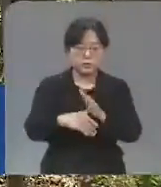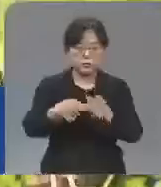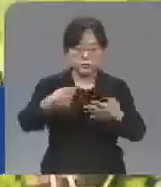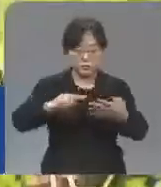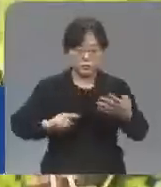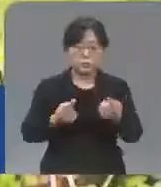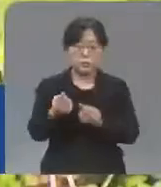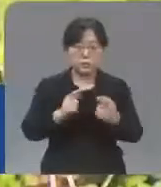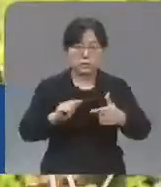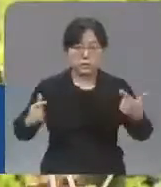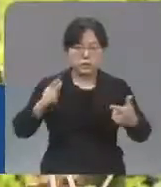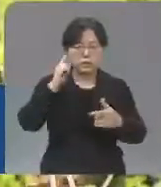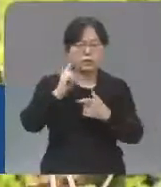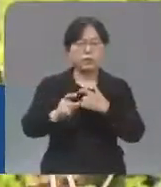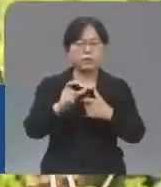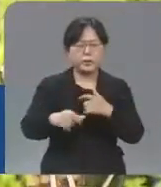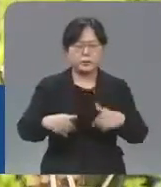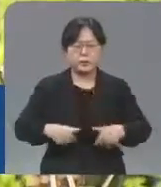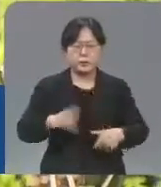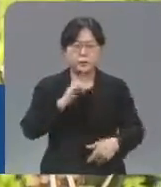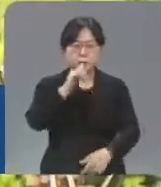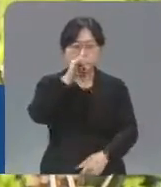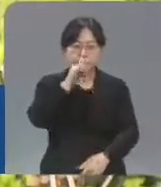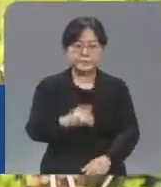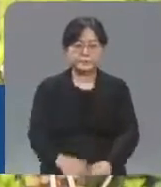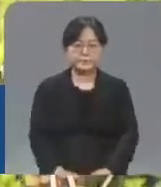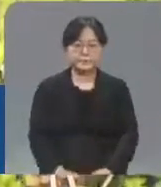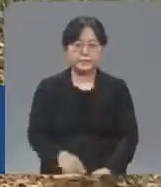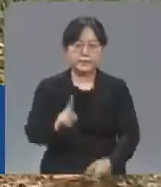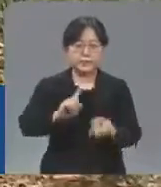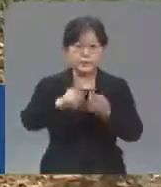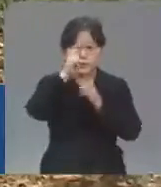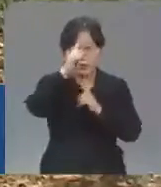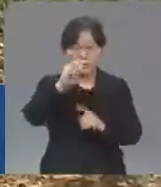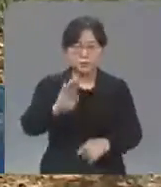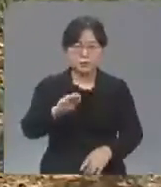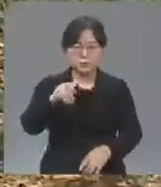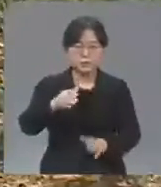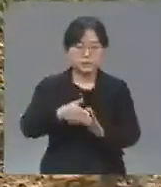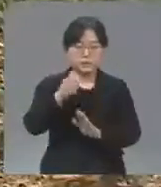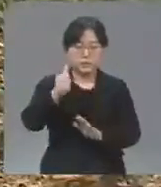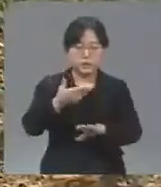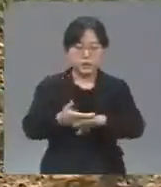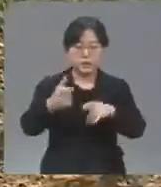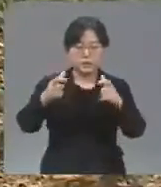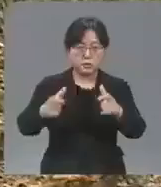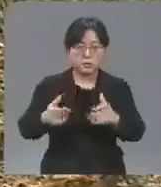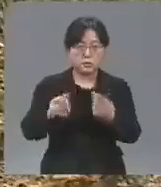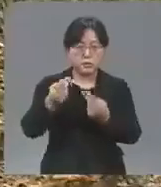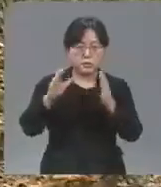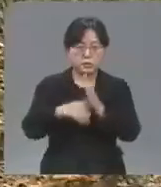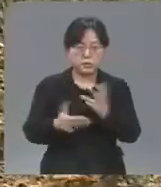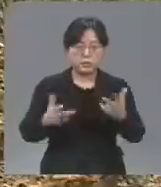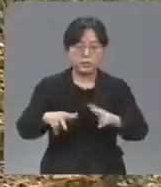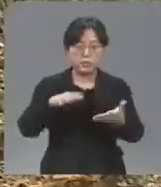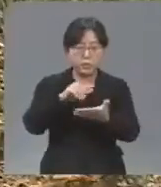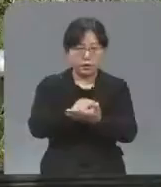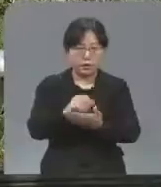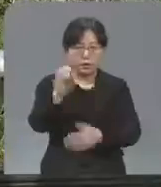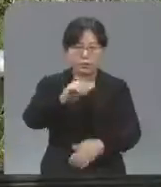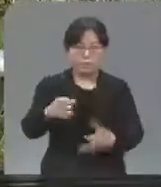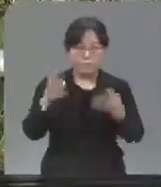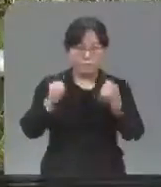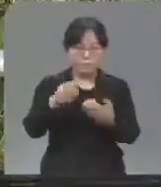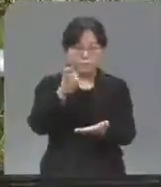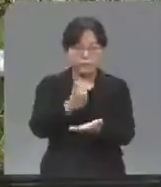등 다양한 고민이 부족했다고 지적했습니다. 이에 대해 이용섭 시장은 타 지역과 비교해서 공원 확보율이 높고